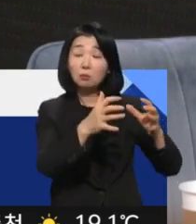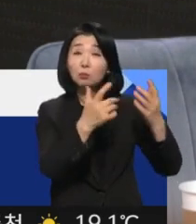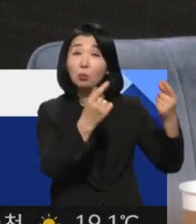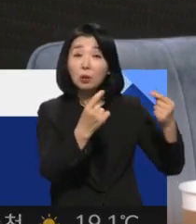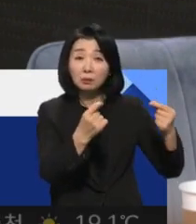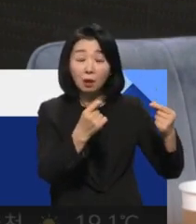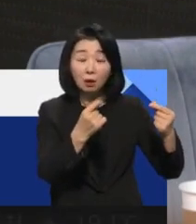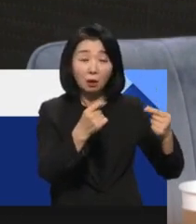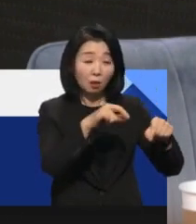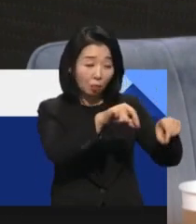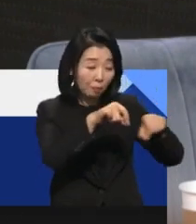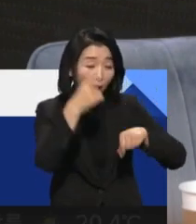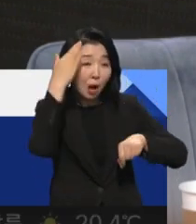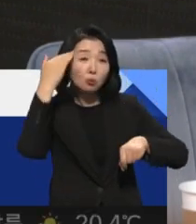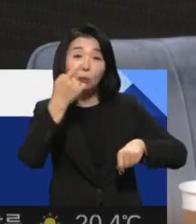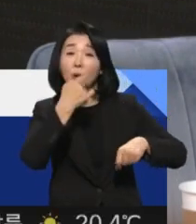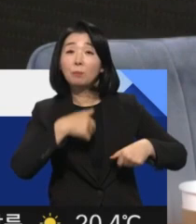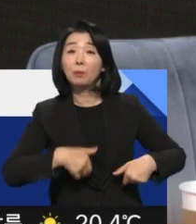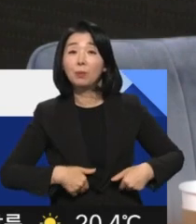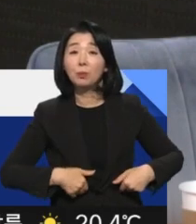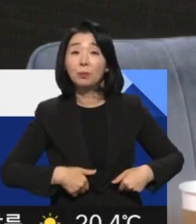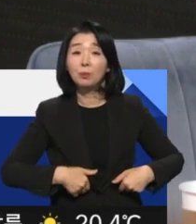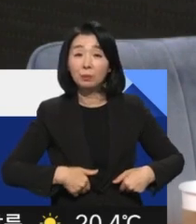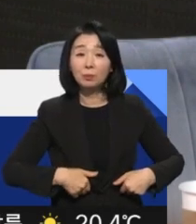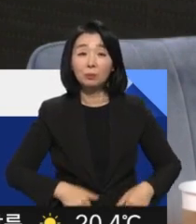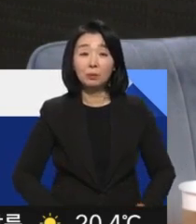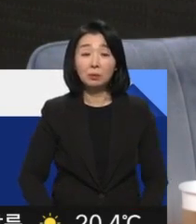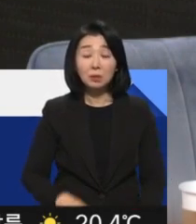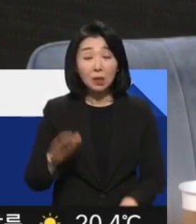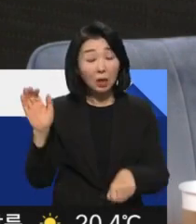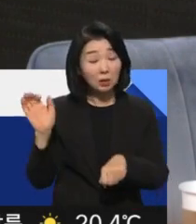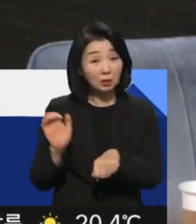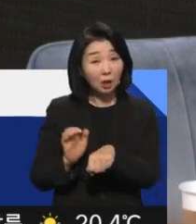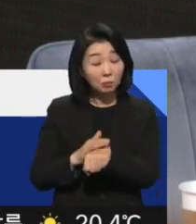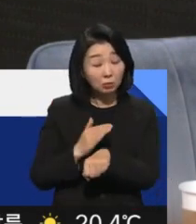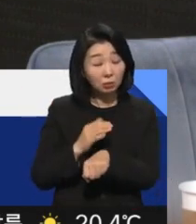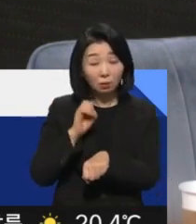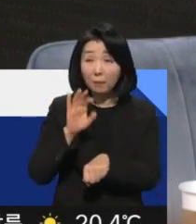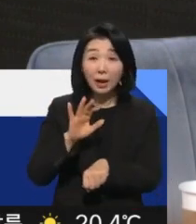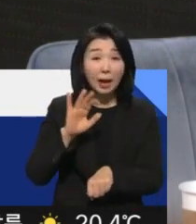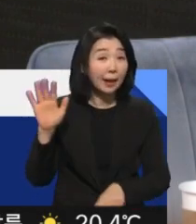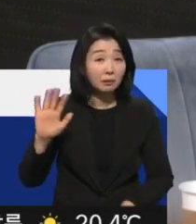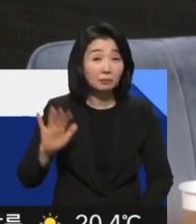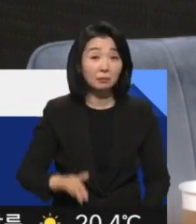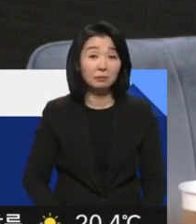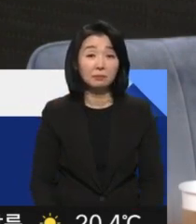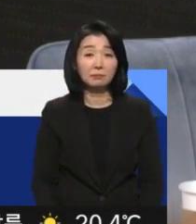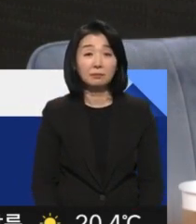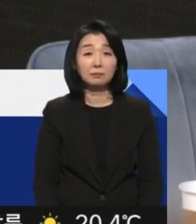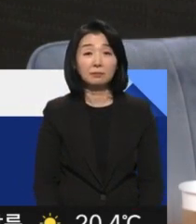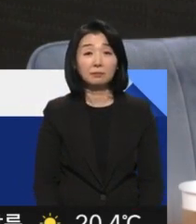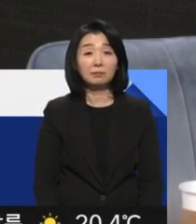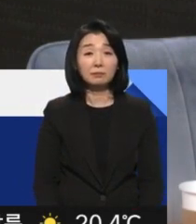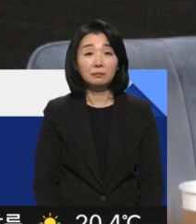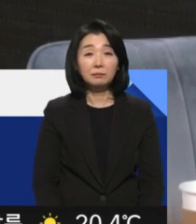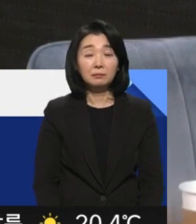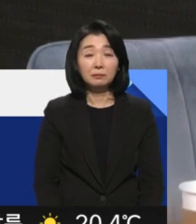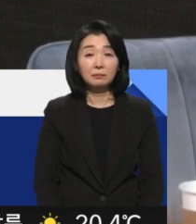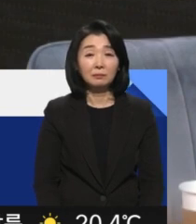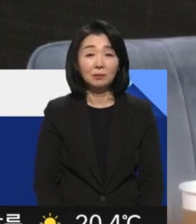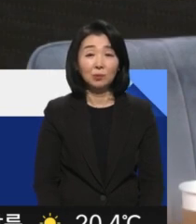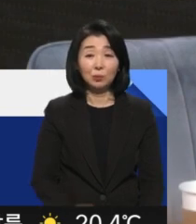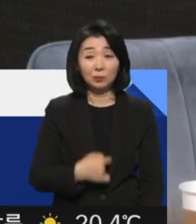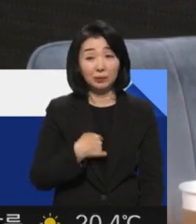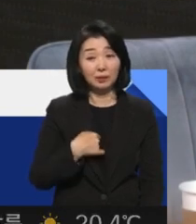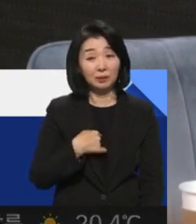해야 된다라고 한 거였거든요. 그게 잘못됐다고 하지 않았잖아요. 누구도. 그다음에 자꾸